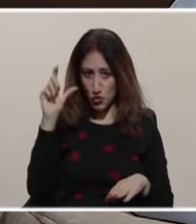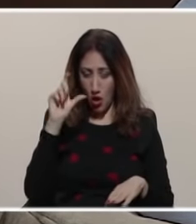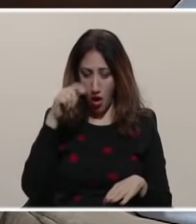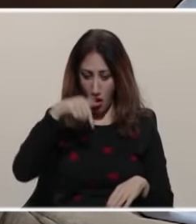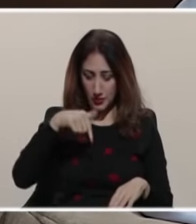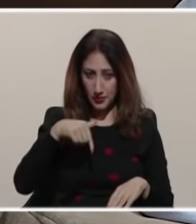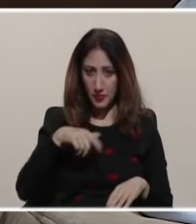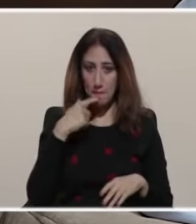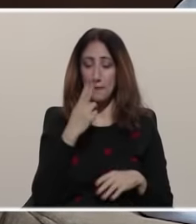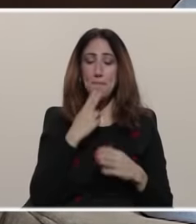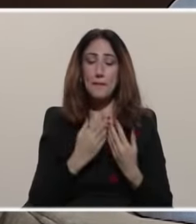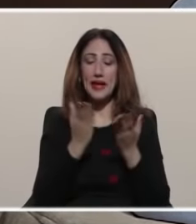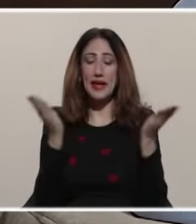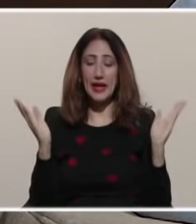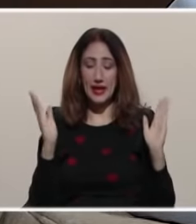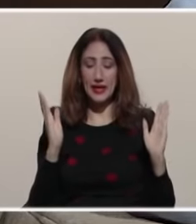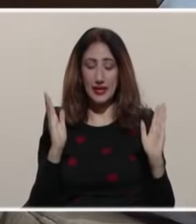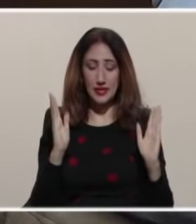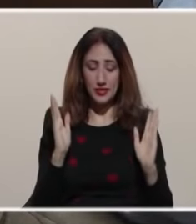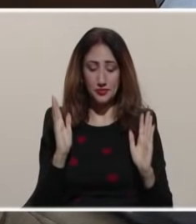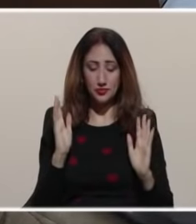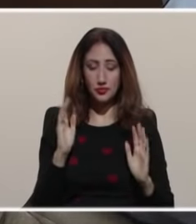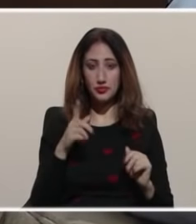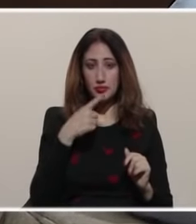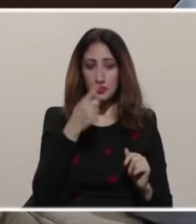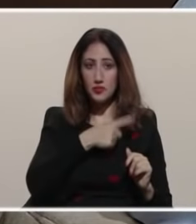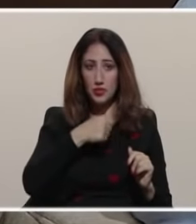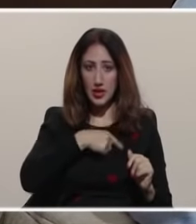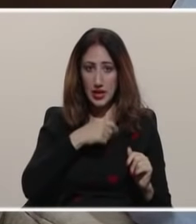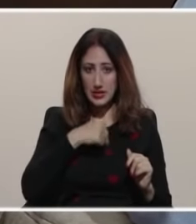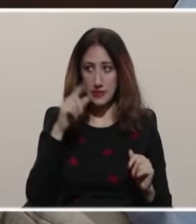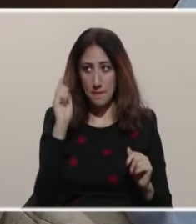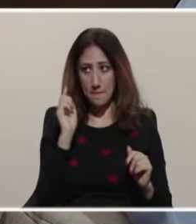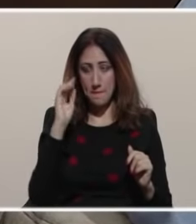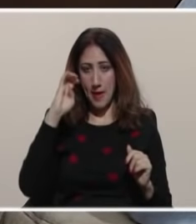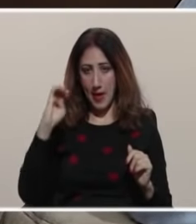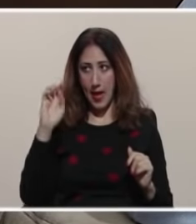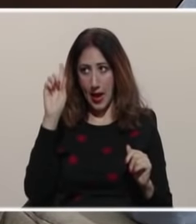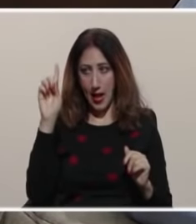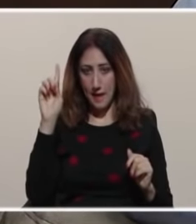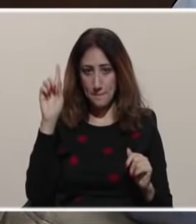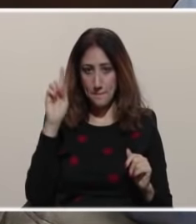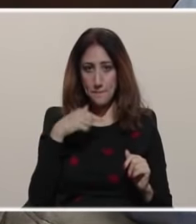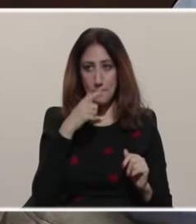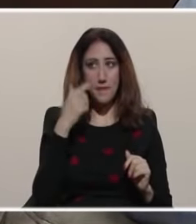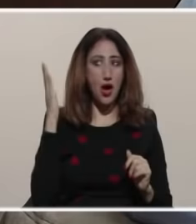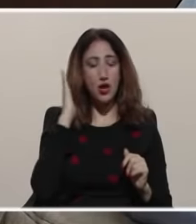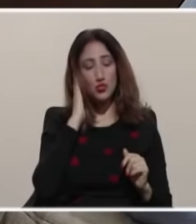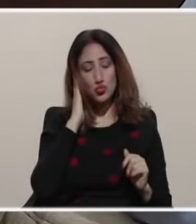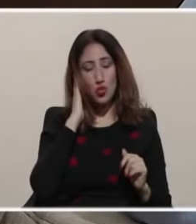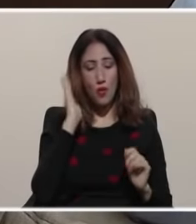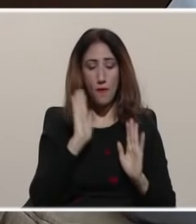شعبان الخير. كان يسمى زي ما كانوا يسمون رجب رجب الأصم، لأنك